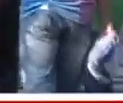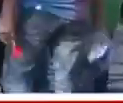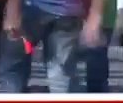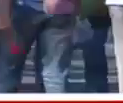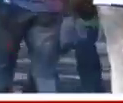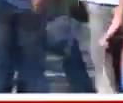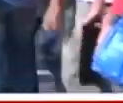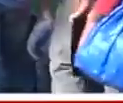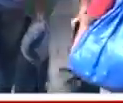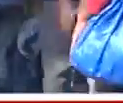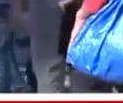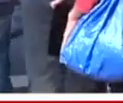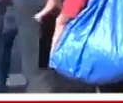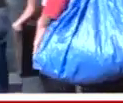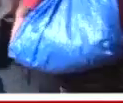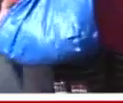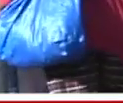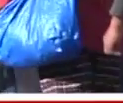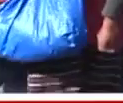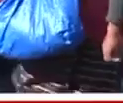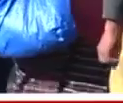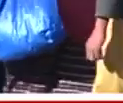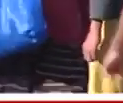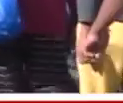OBB berkemahiran jadi perhatian